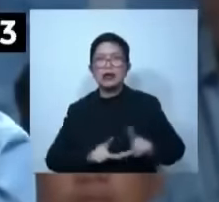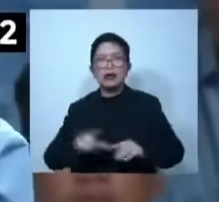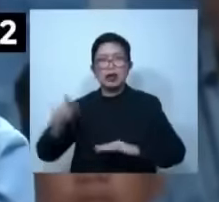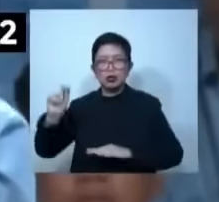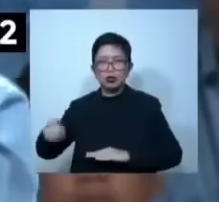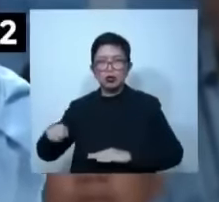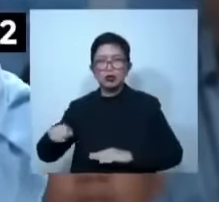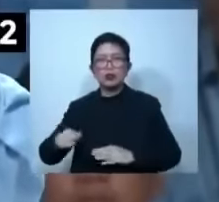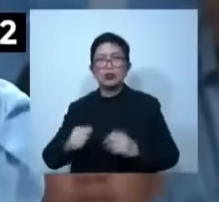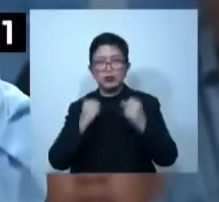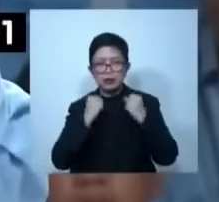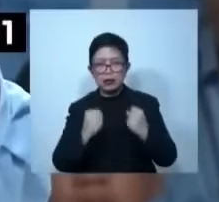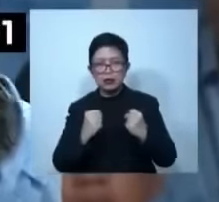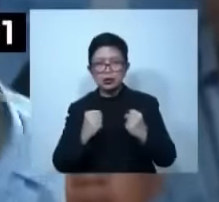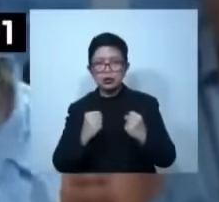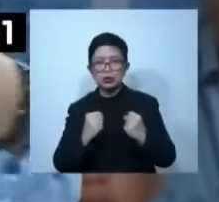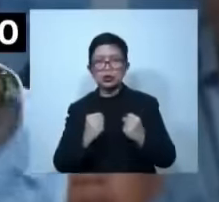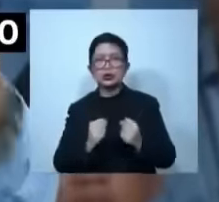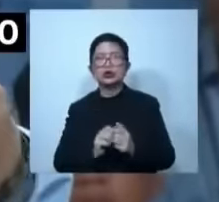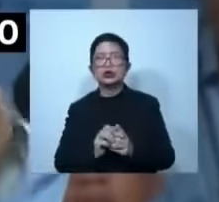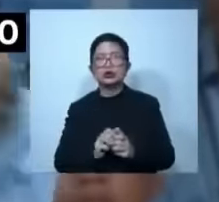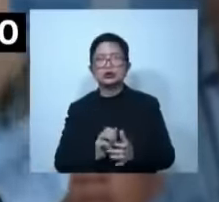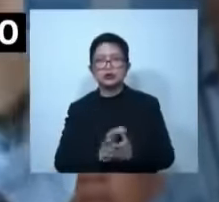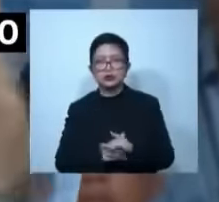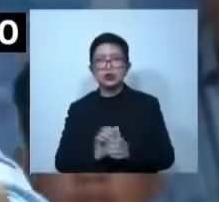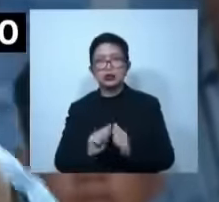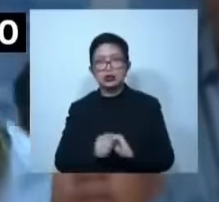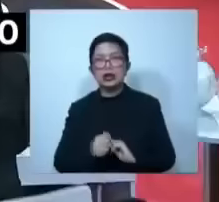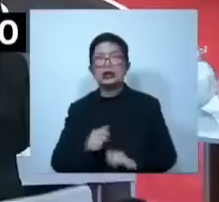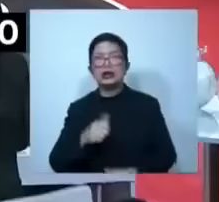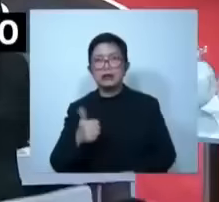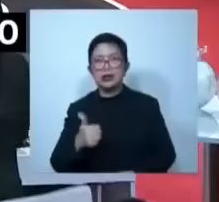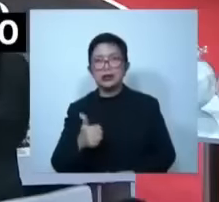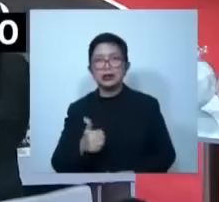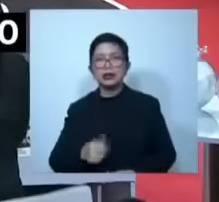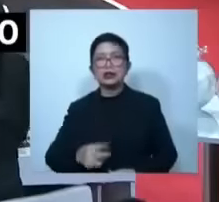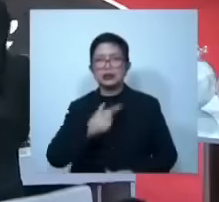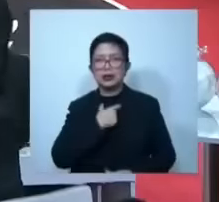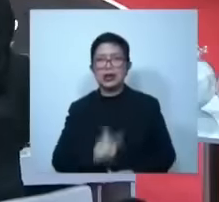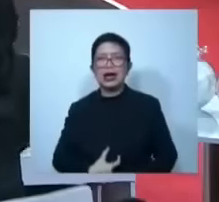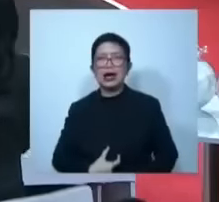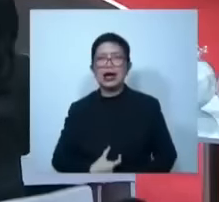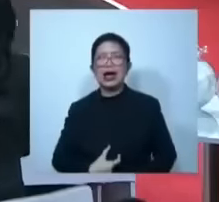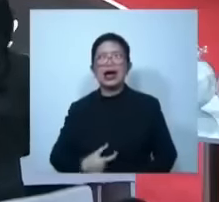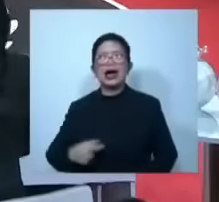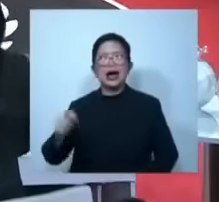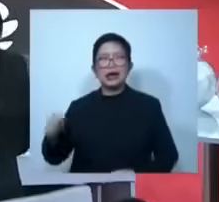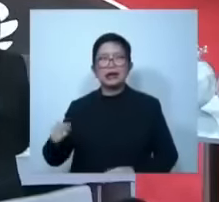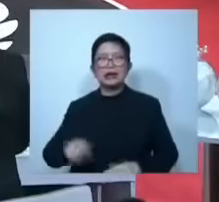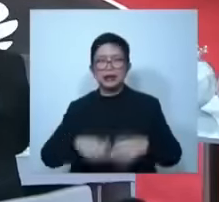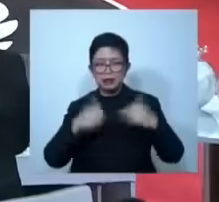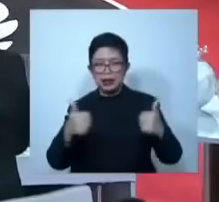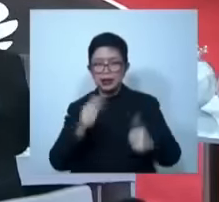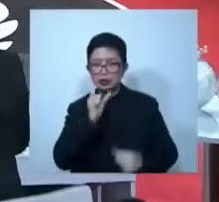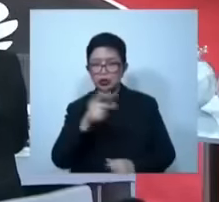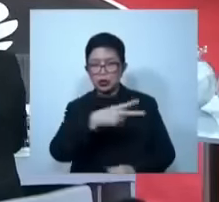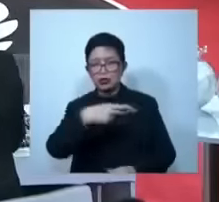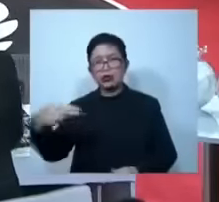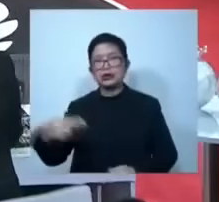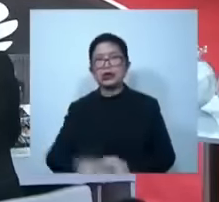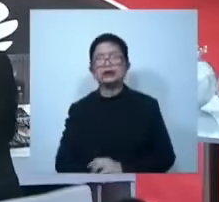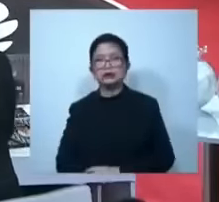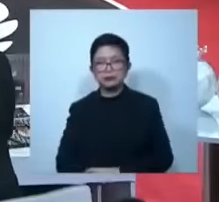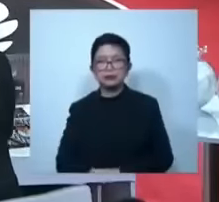merit system, harus ada ujian-ujian yang baik. Waktunya supaya habis hakim sekarang, itu Bapak. Hakim yang terima terbaik kasih untuk Indonesia. Atas jawabannya.